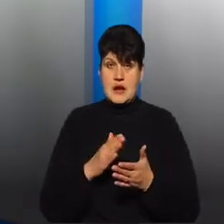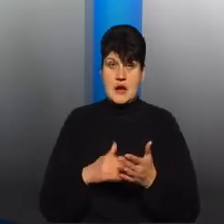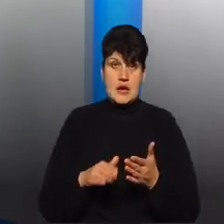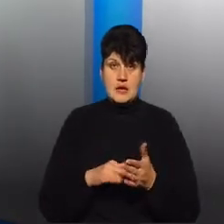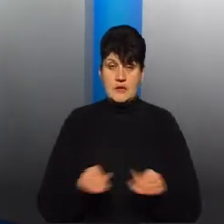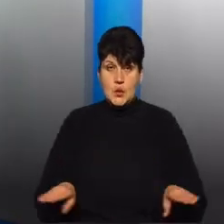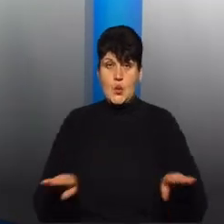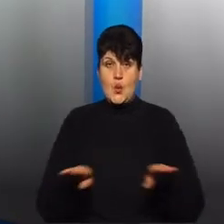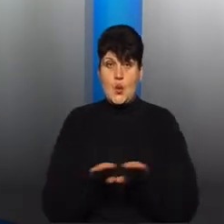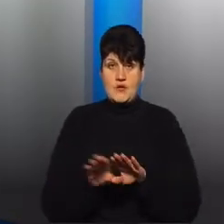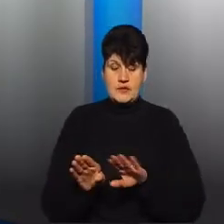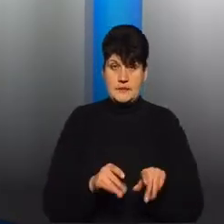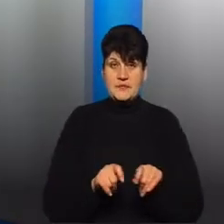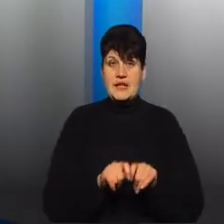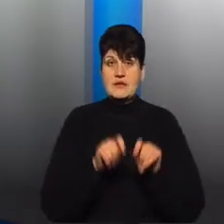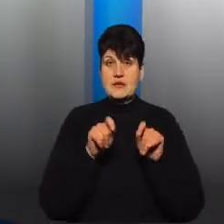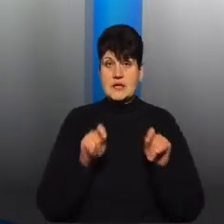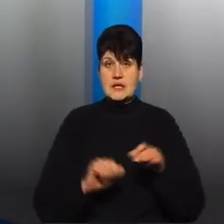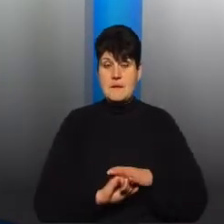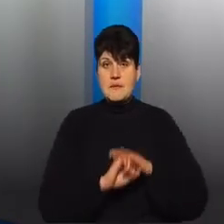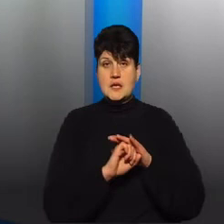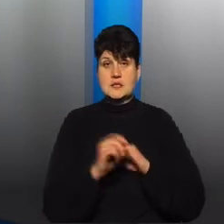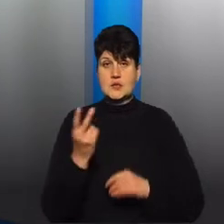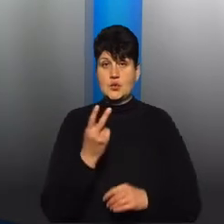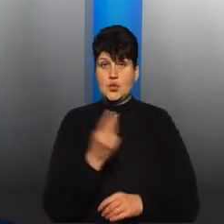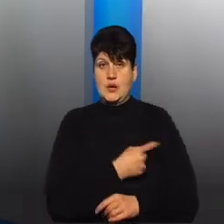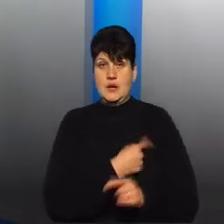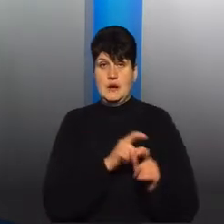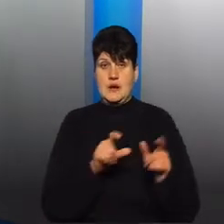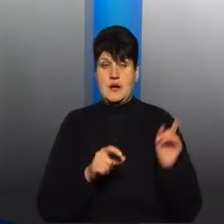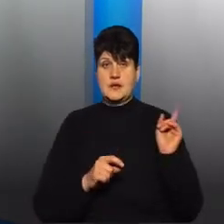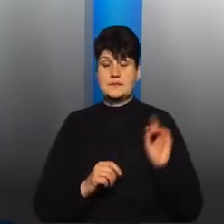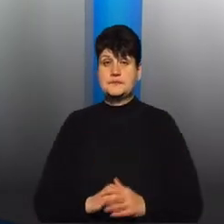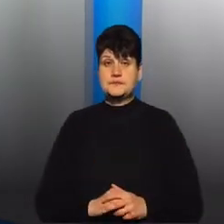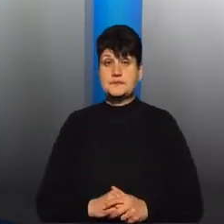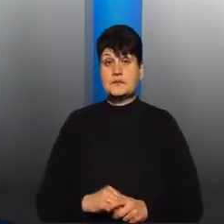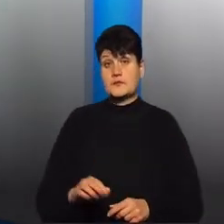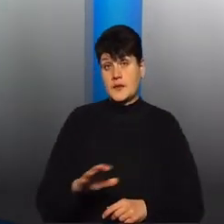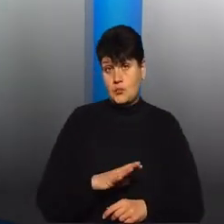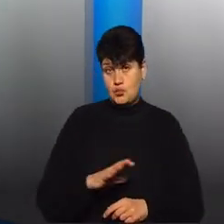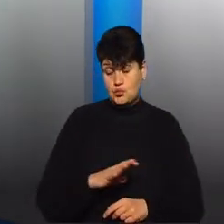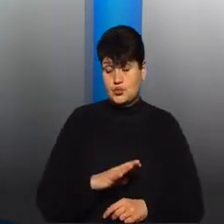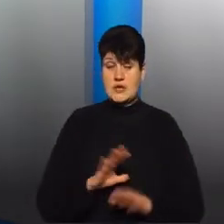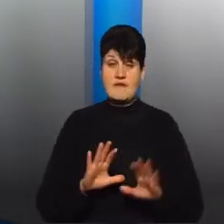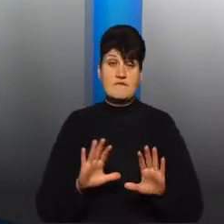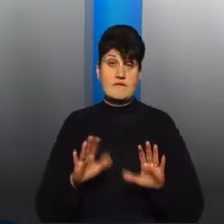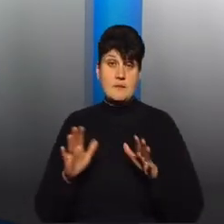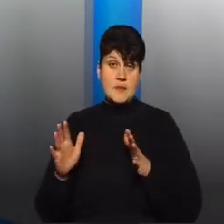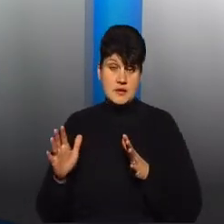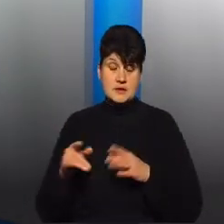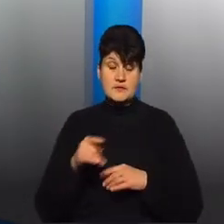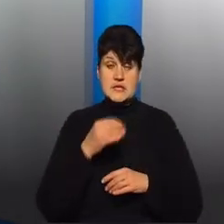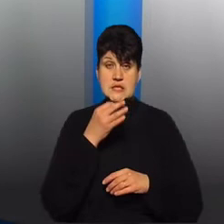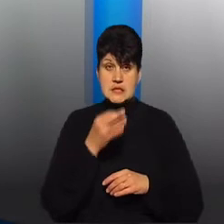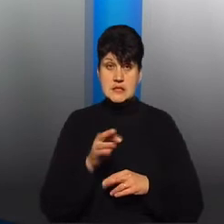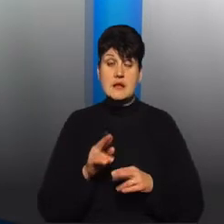і відкрито на базі другої міської лікарні. Були випадки, і ви сказали, як проходять.